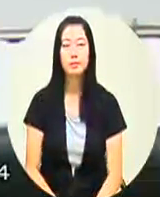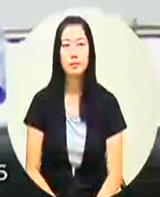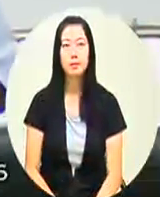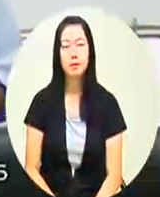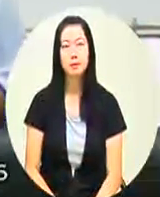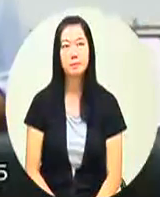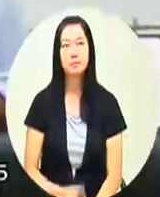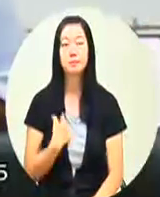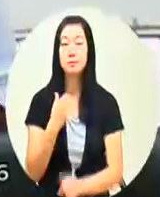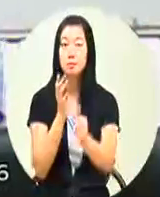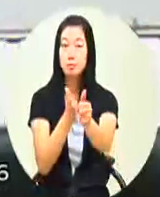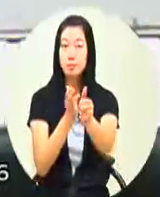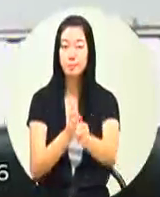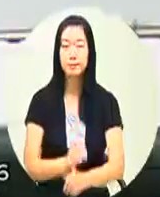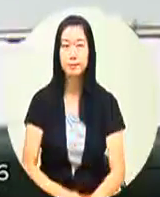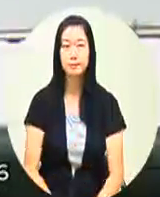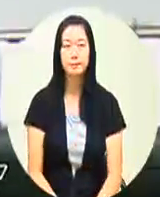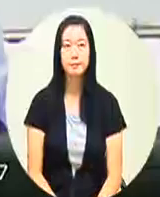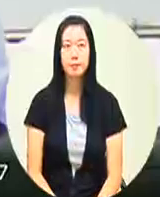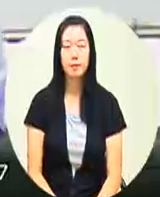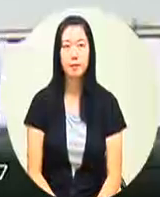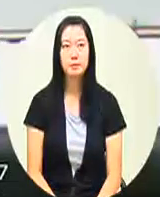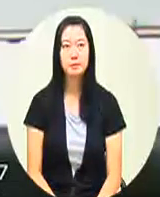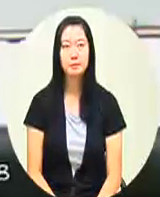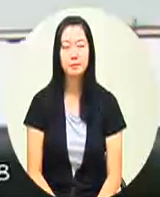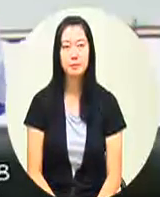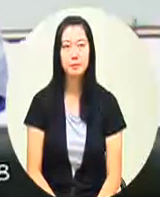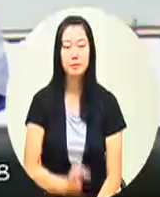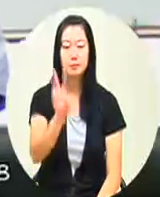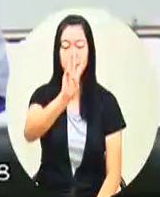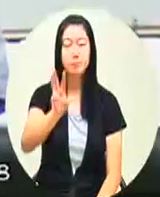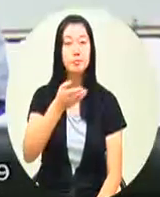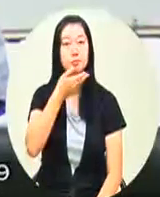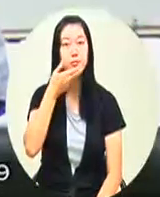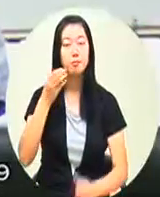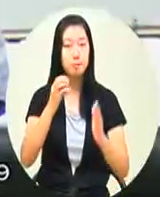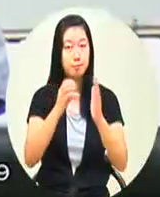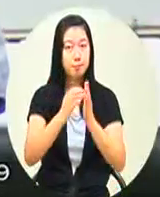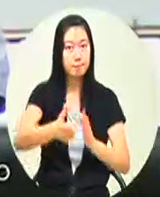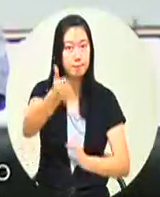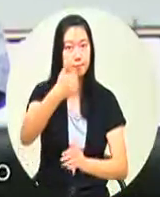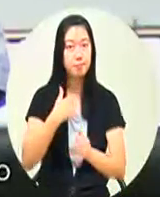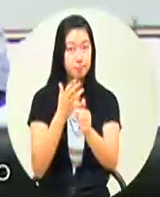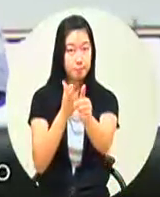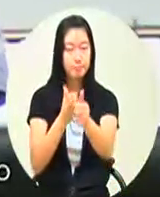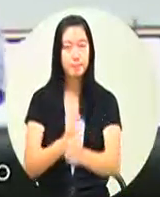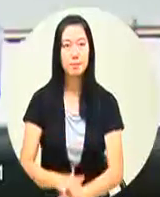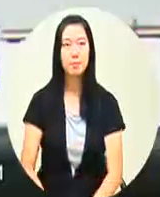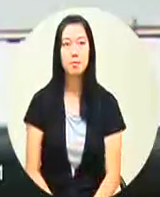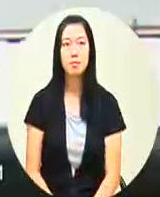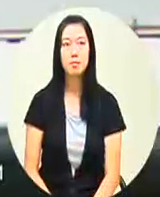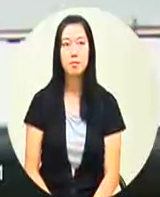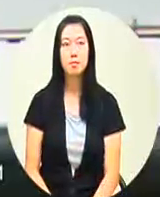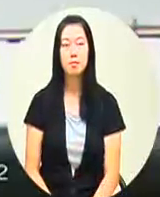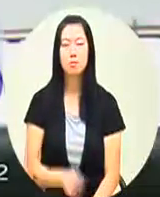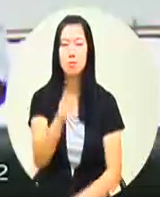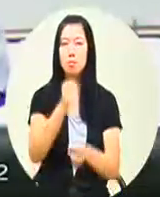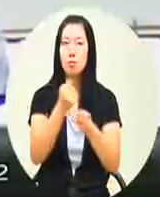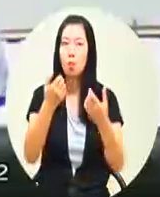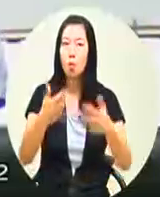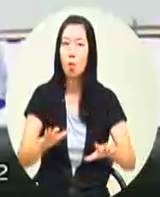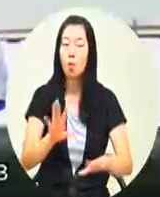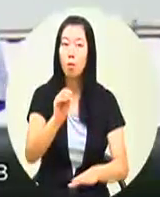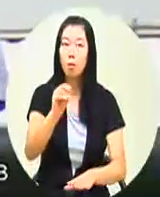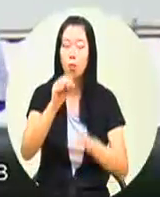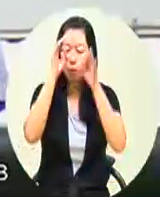我问一下我们的水利局的局长，你有没有做过检讨会？对